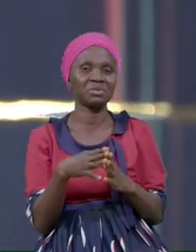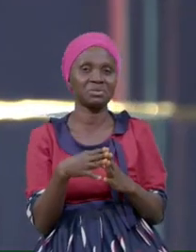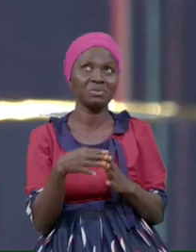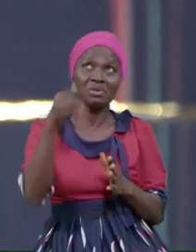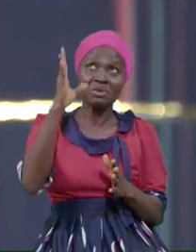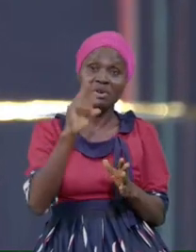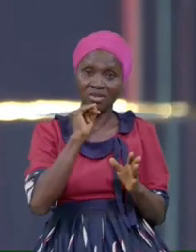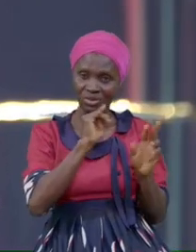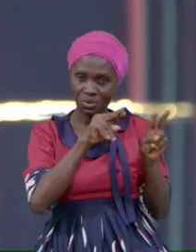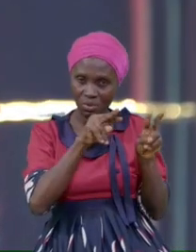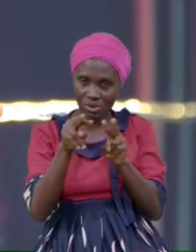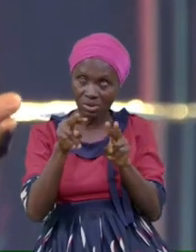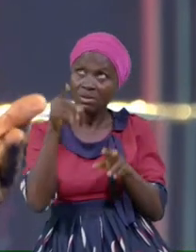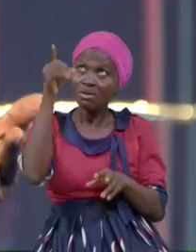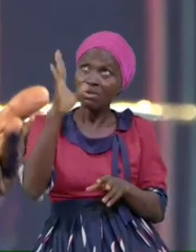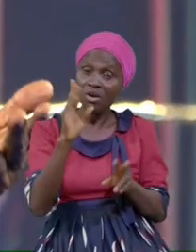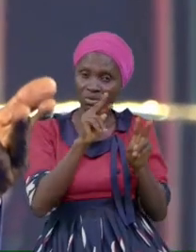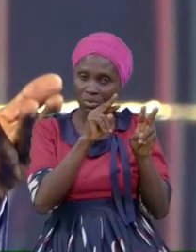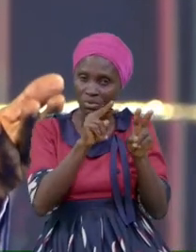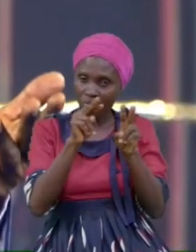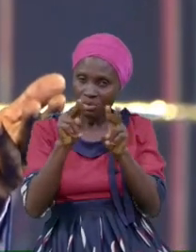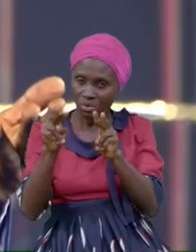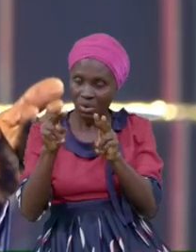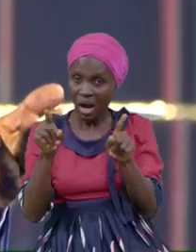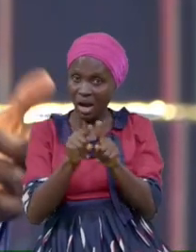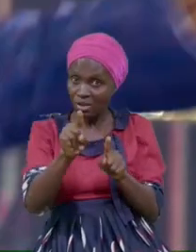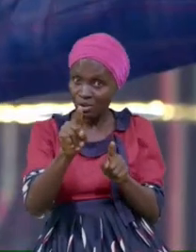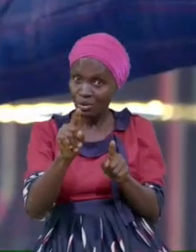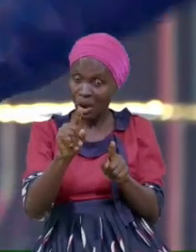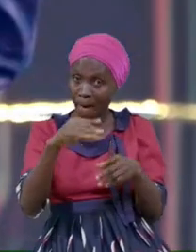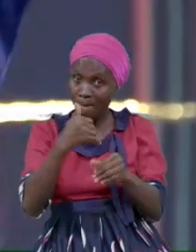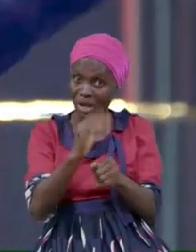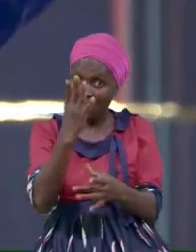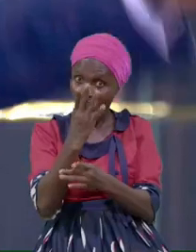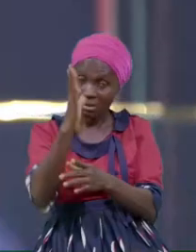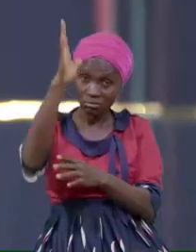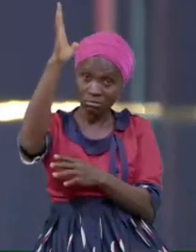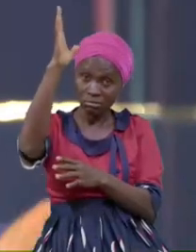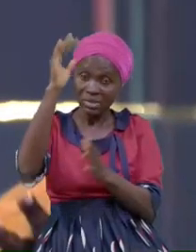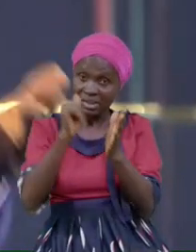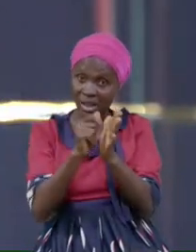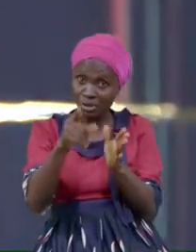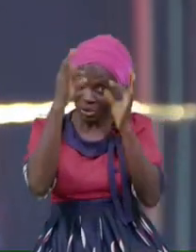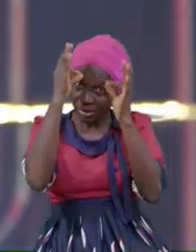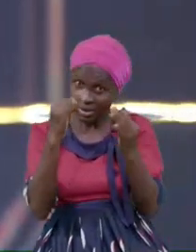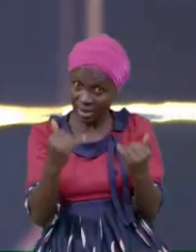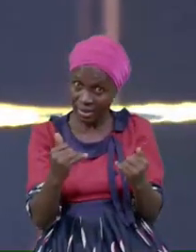observe maintenant. Quand tu lèves la main et tu prends la décision que tu vas sortir du milieu